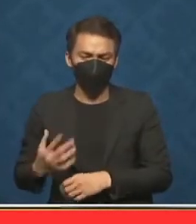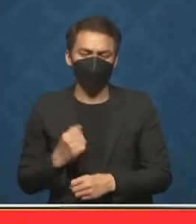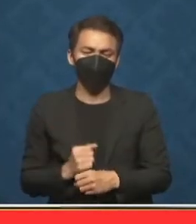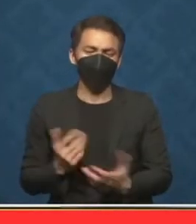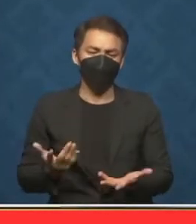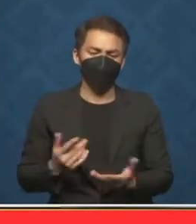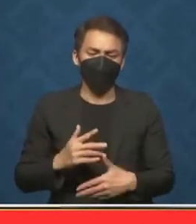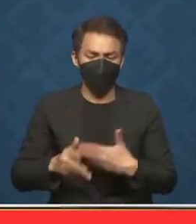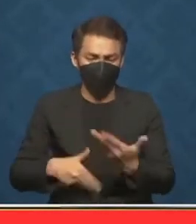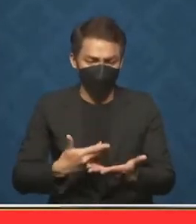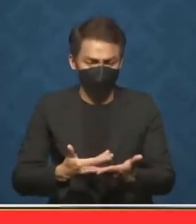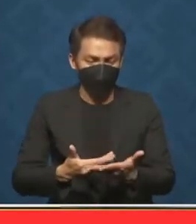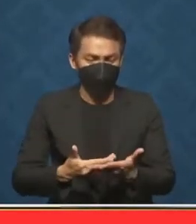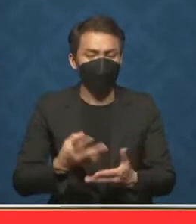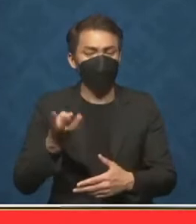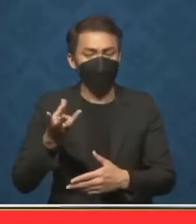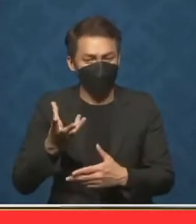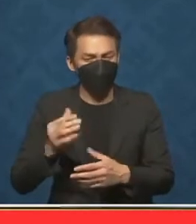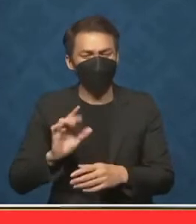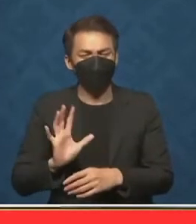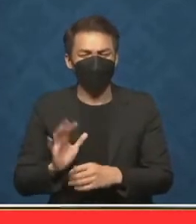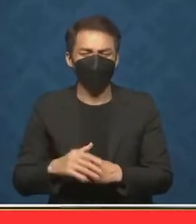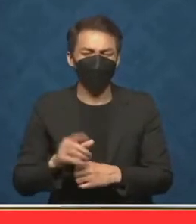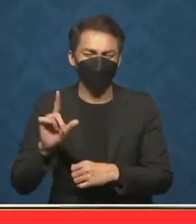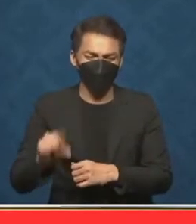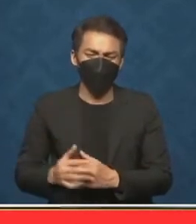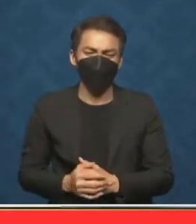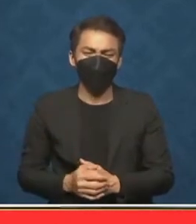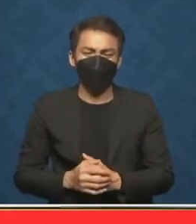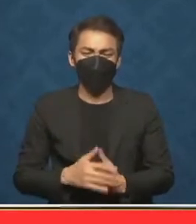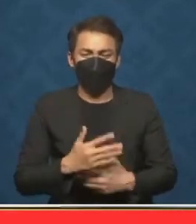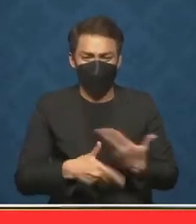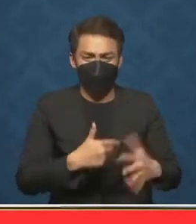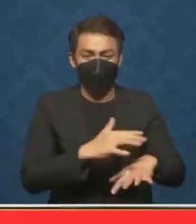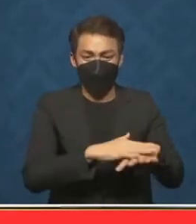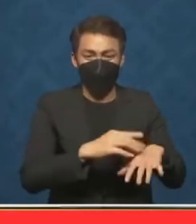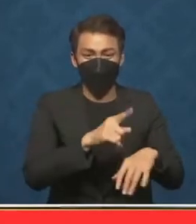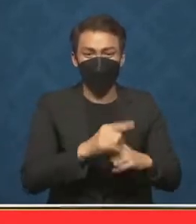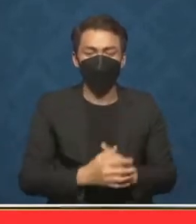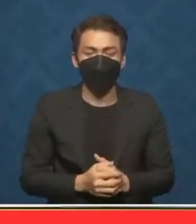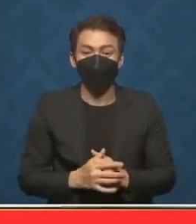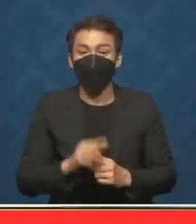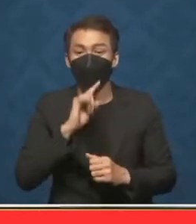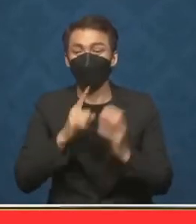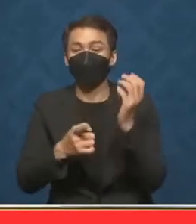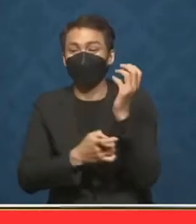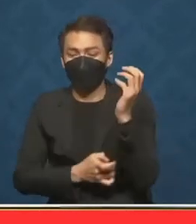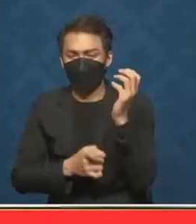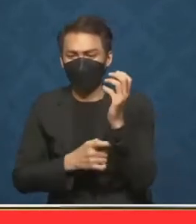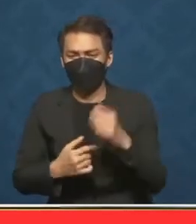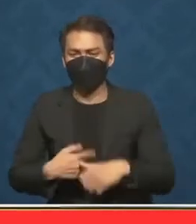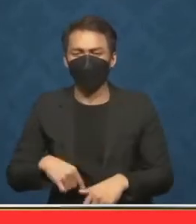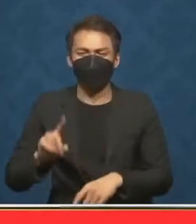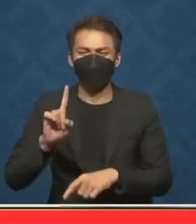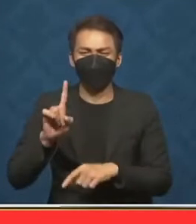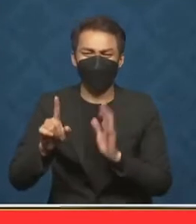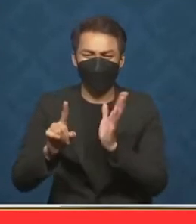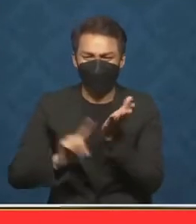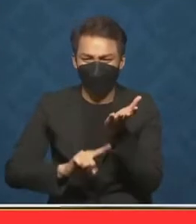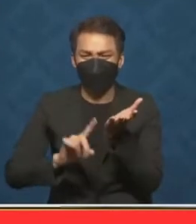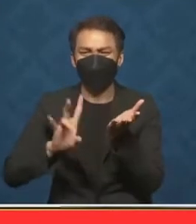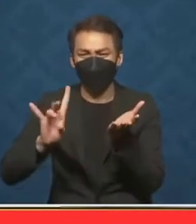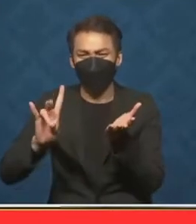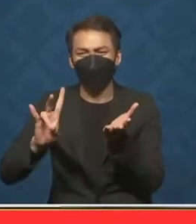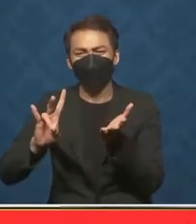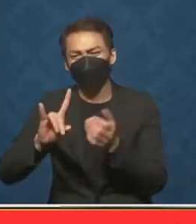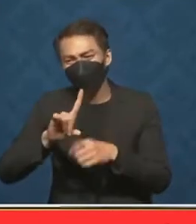นาต่อหอขายนาดีและ 7โล่ร้ท่ก็ชวนไปขาดาอ theologicalS Lia เริ่มดลนอชีพจากionaท